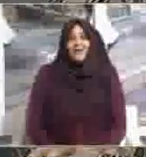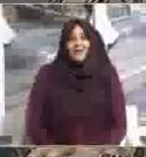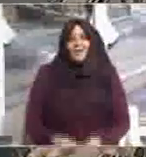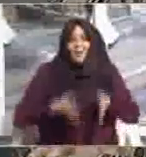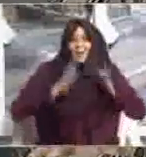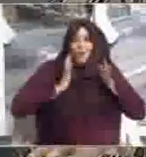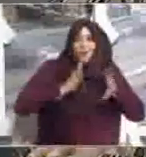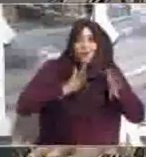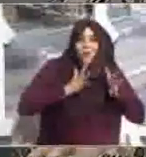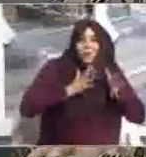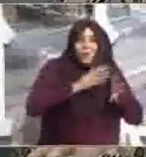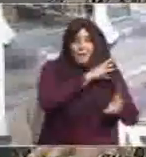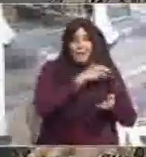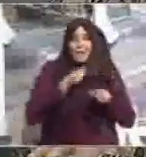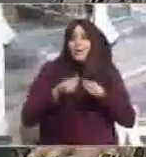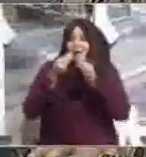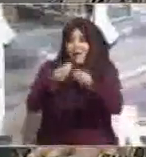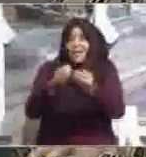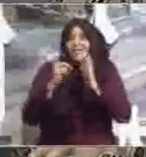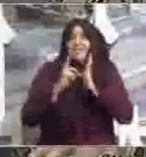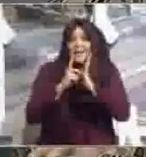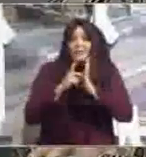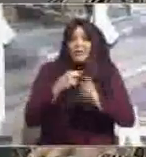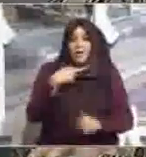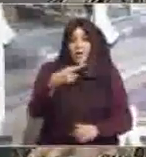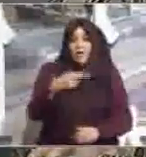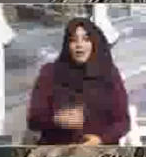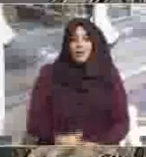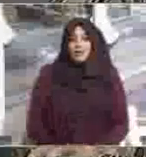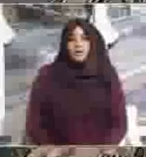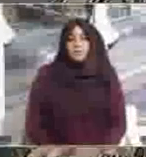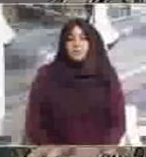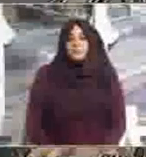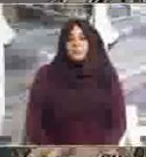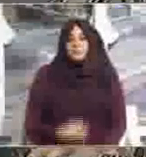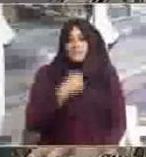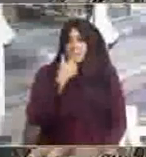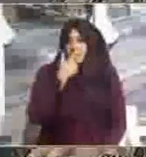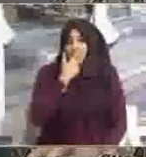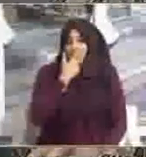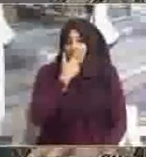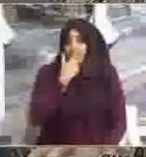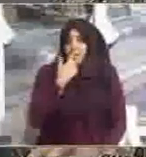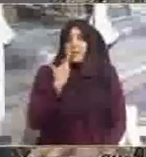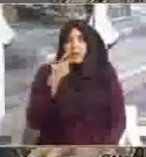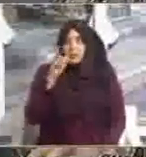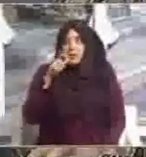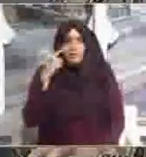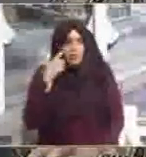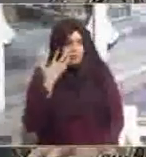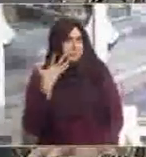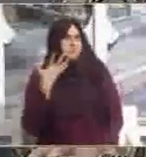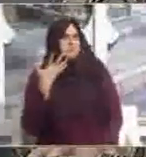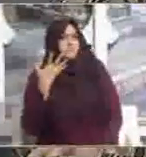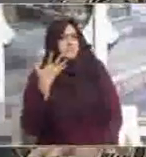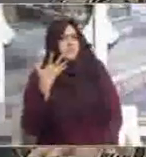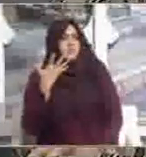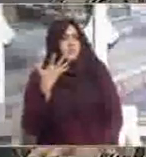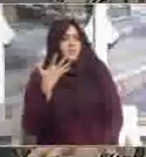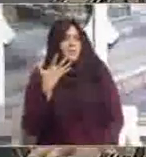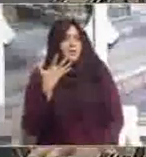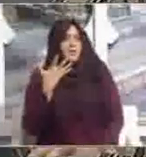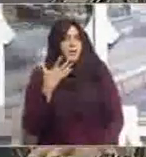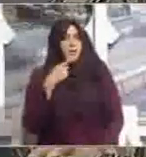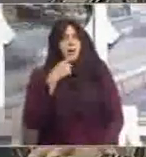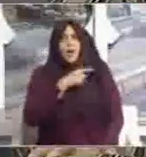راح يجري جاب ماله واعطاه. فاذا به بالاصحاب يعني شافوا المشهد، ابو جهل وما